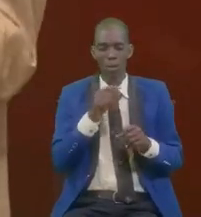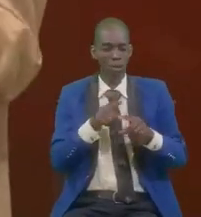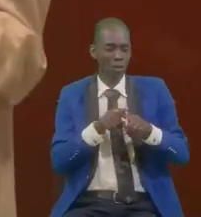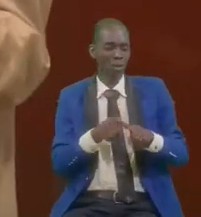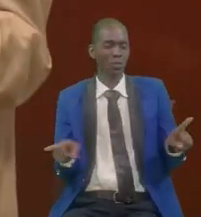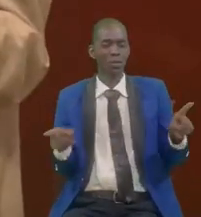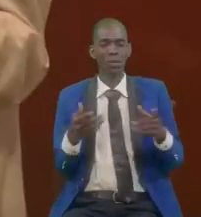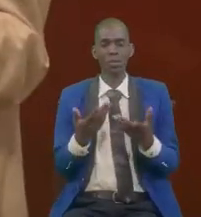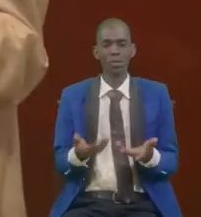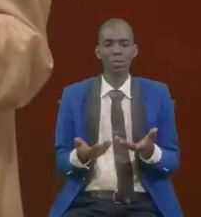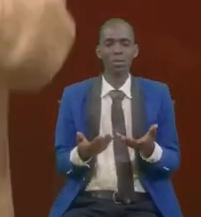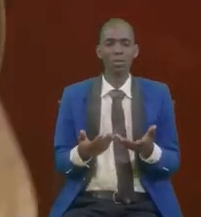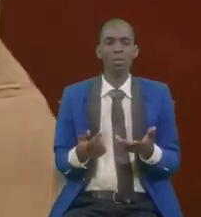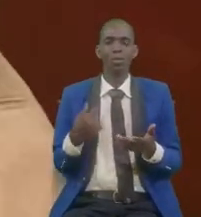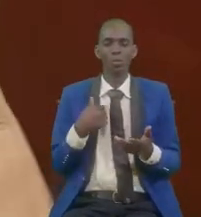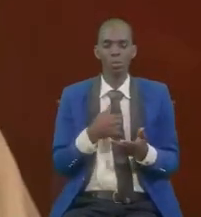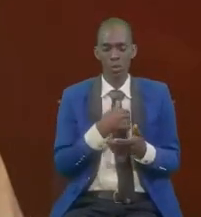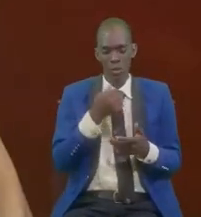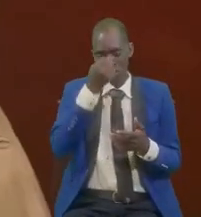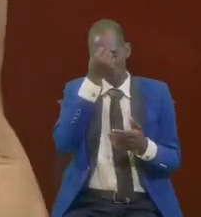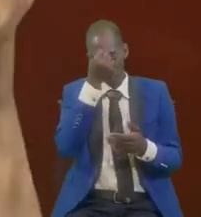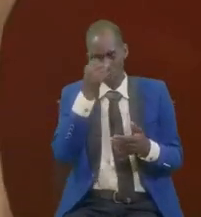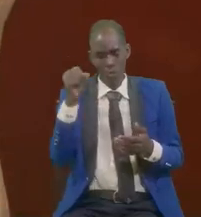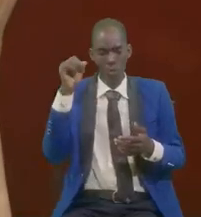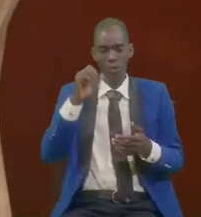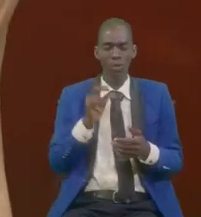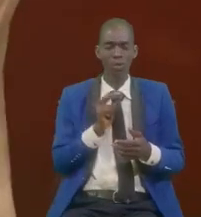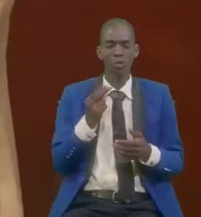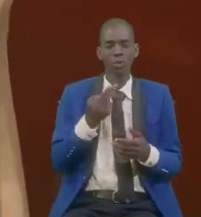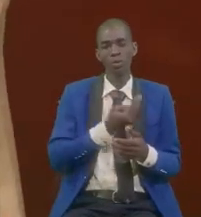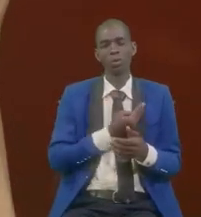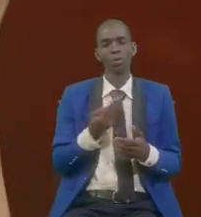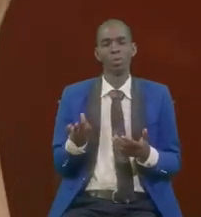Nous nous dénigrons. Eux aussi, ils se dénigrent.